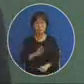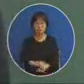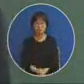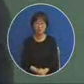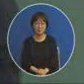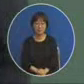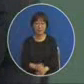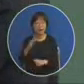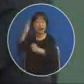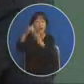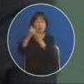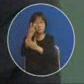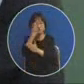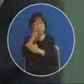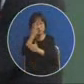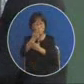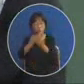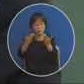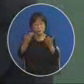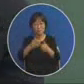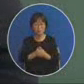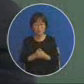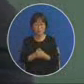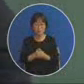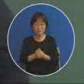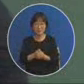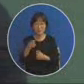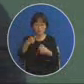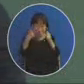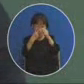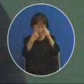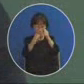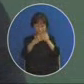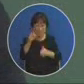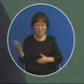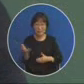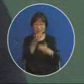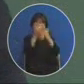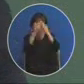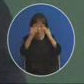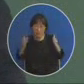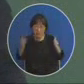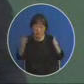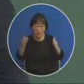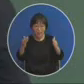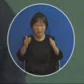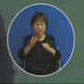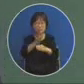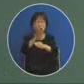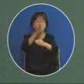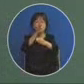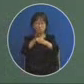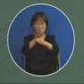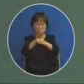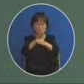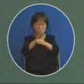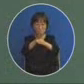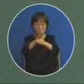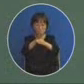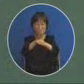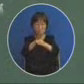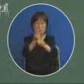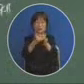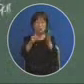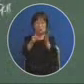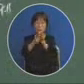ever harm you or overcome you. 승박 중심으로 가도록 하나님은 그때부터 언약궤를 주신 겁니다. From